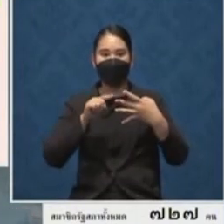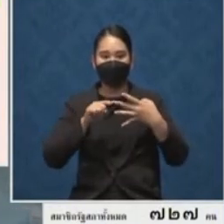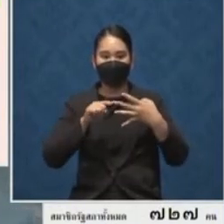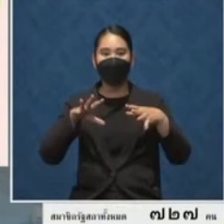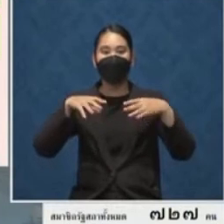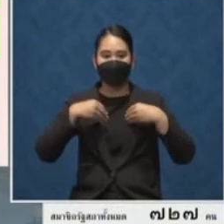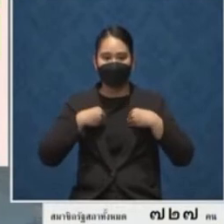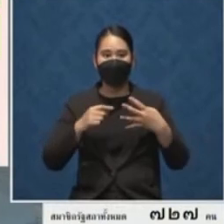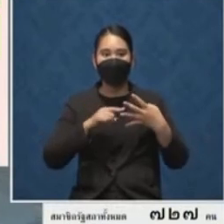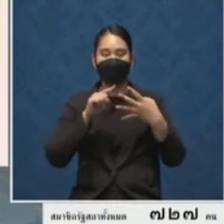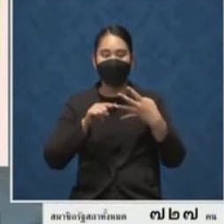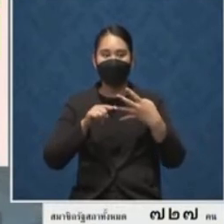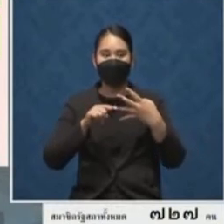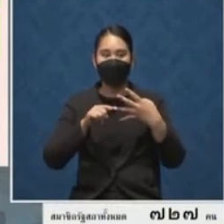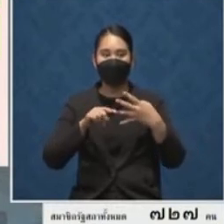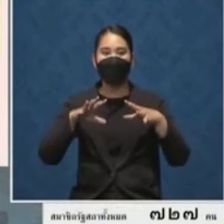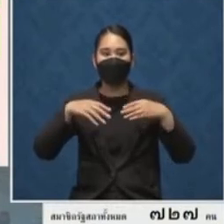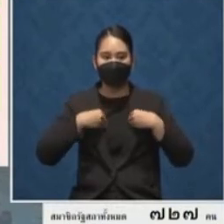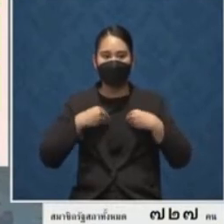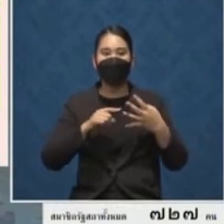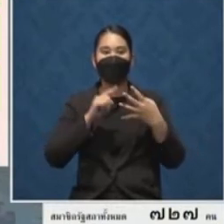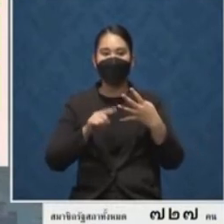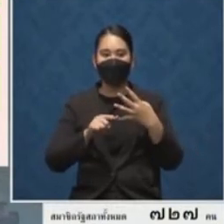ลักการ4รับหลักการค่ะ